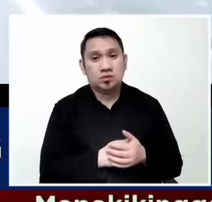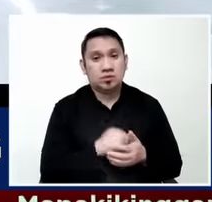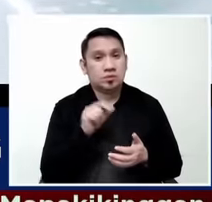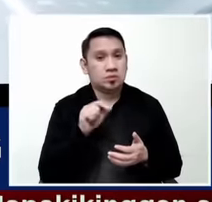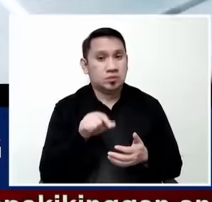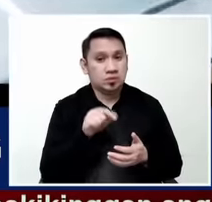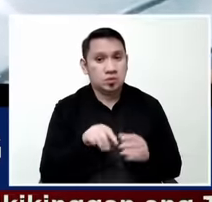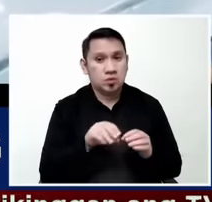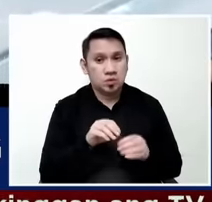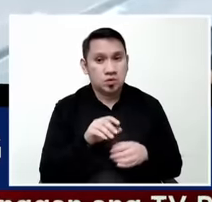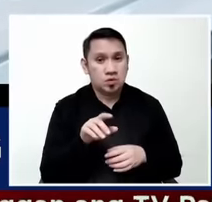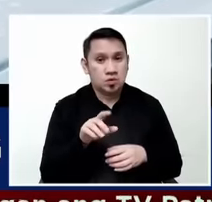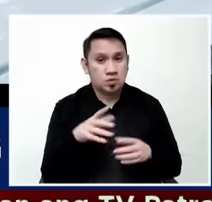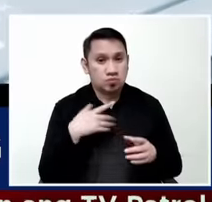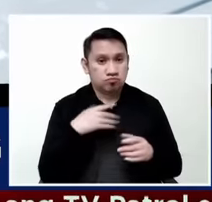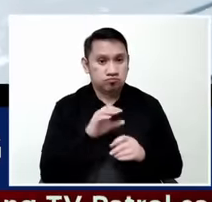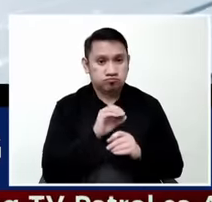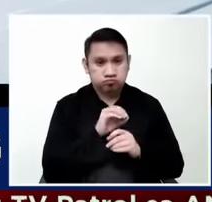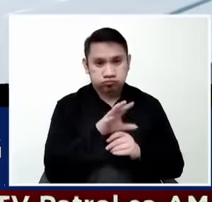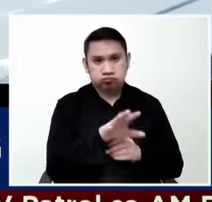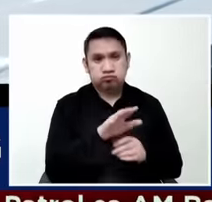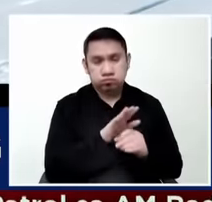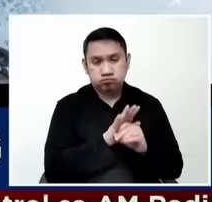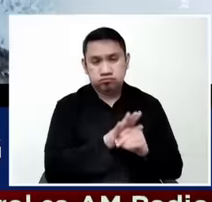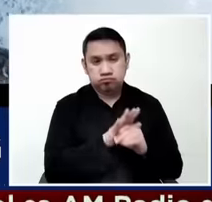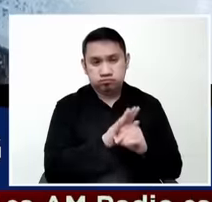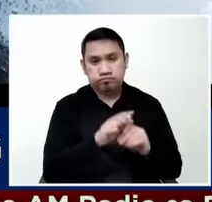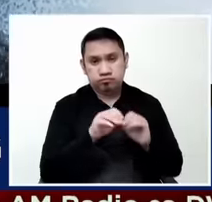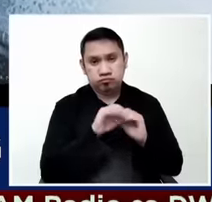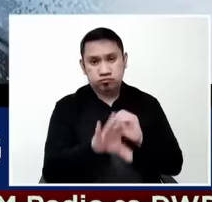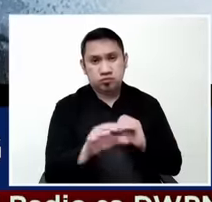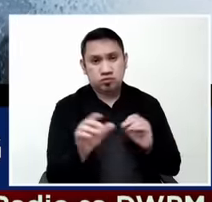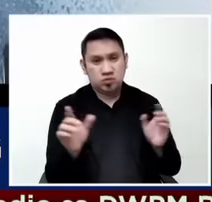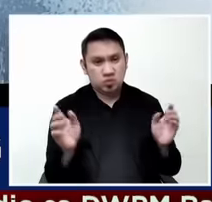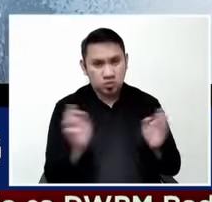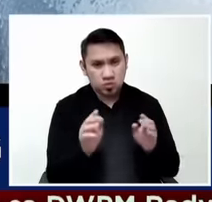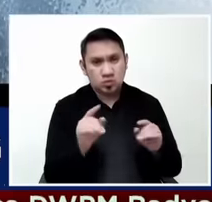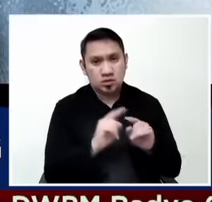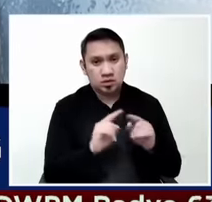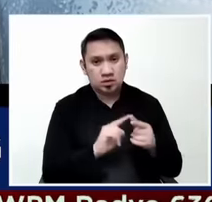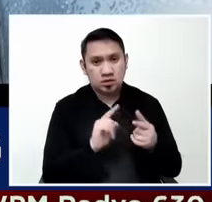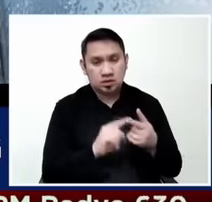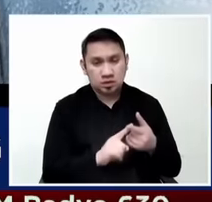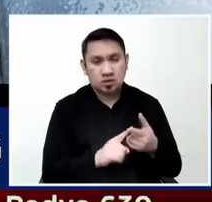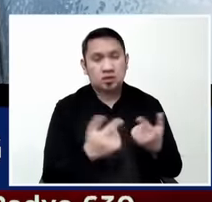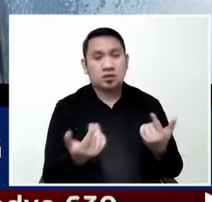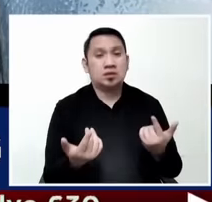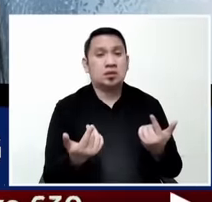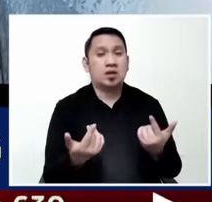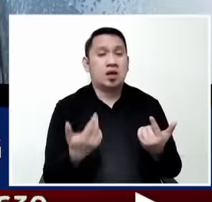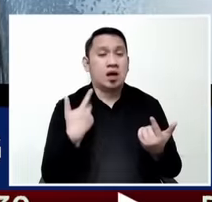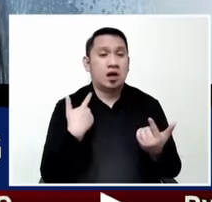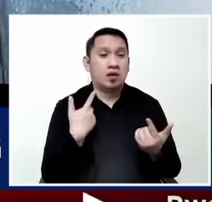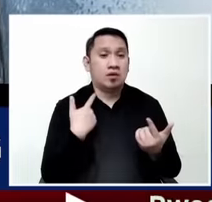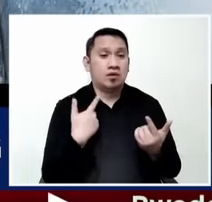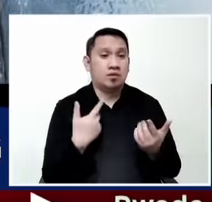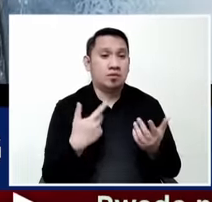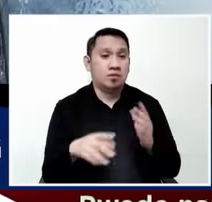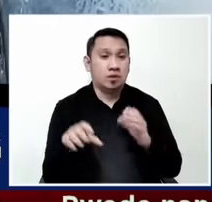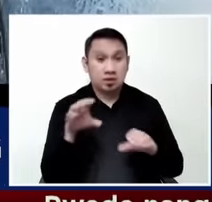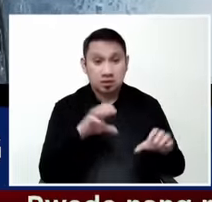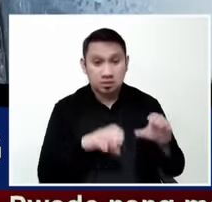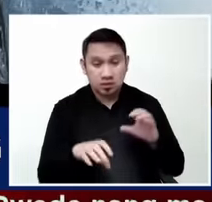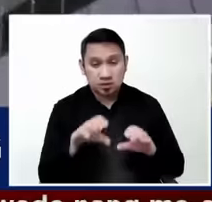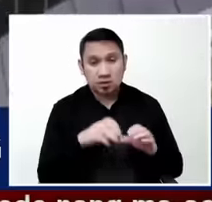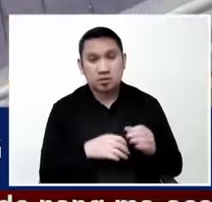ng water, ganun ko, kaliit lang yon. And then after nun, tsaka siya lalagyan ng pressurized chemical para mababad yung mga... And then